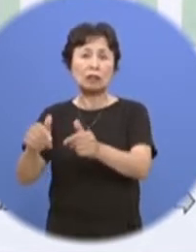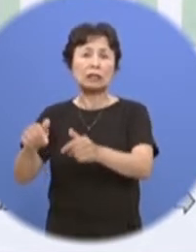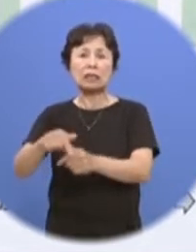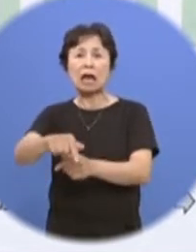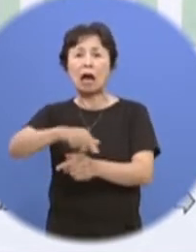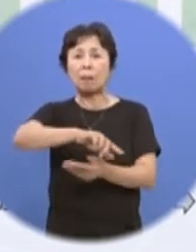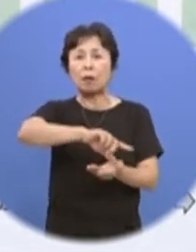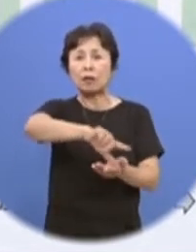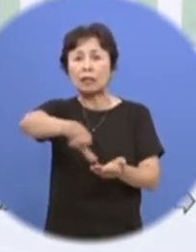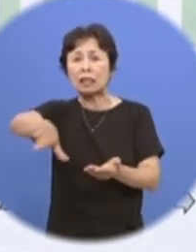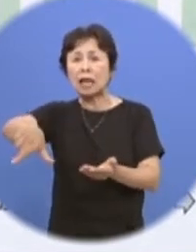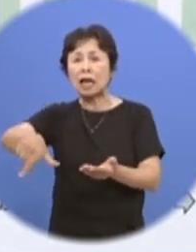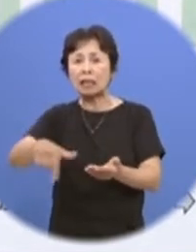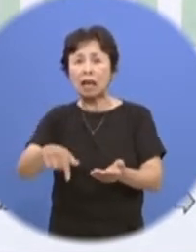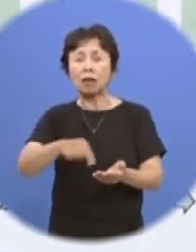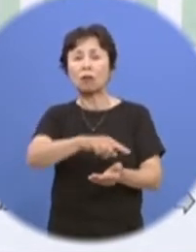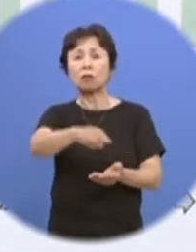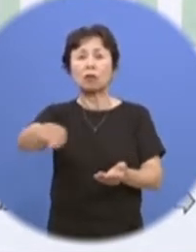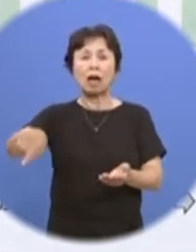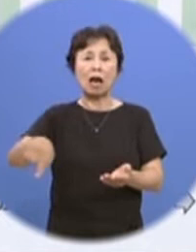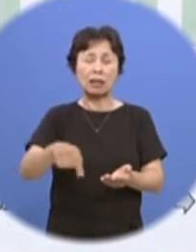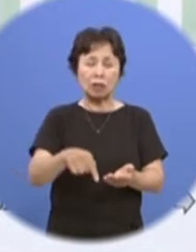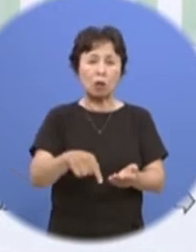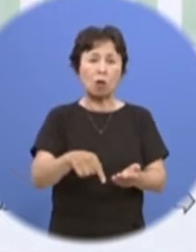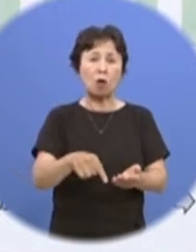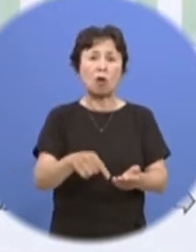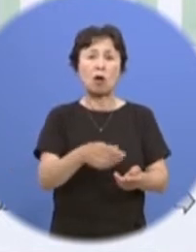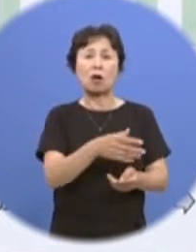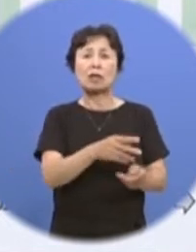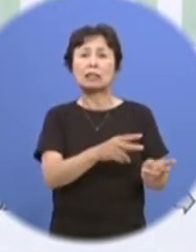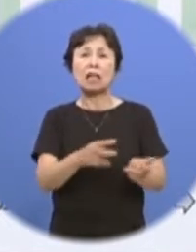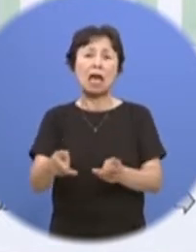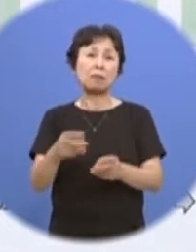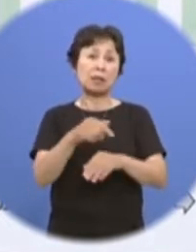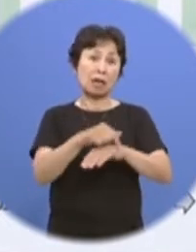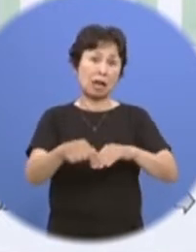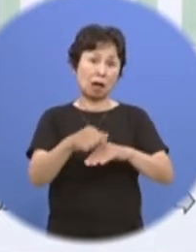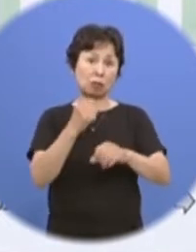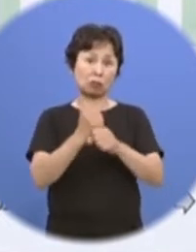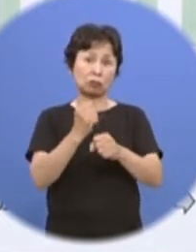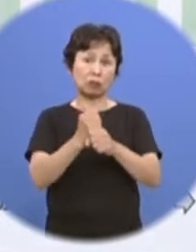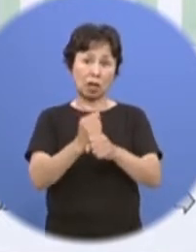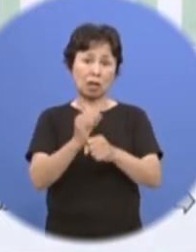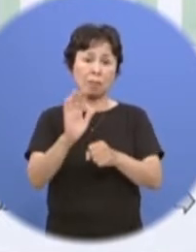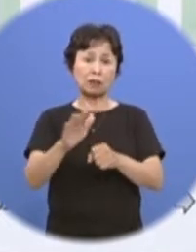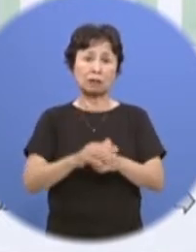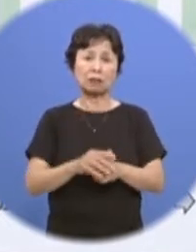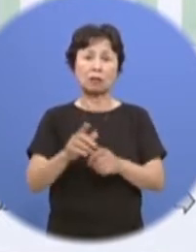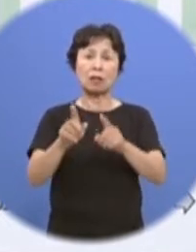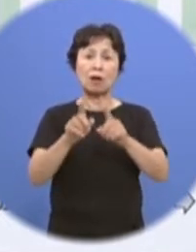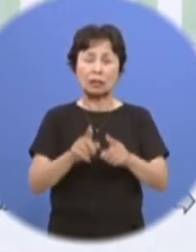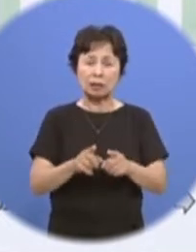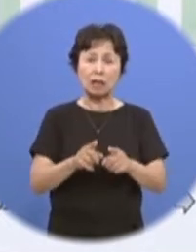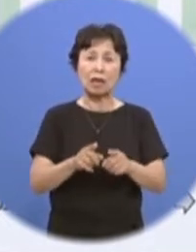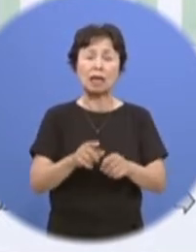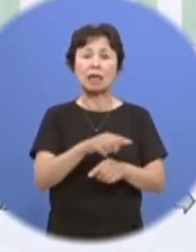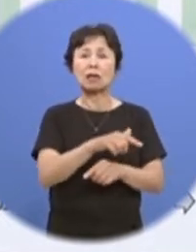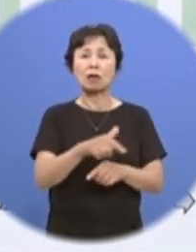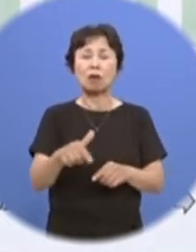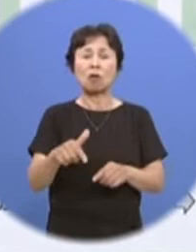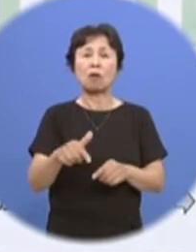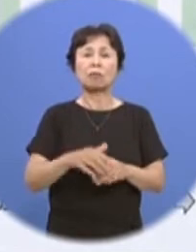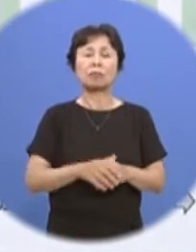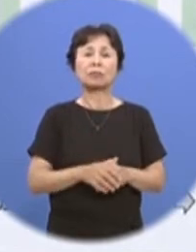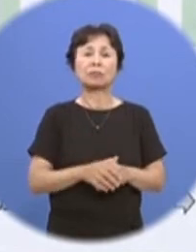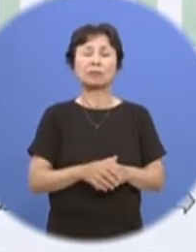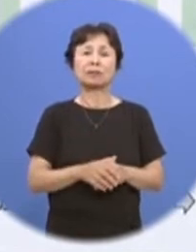リア の,、ね、河川整備計画を作ってるんですね、 はい、 それに従ってハードウェアを、まあ、これは下流